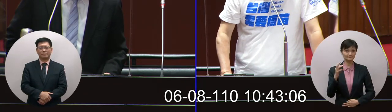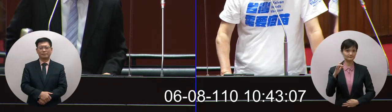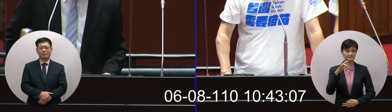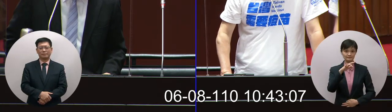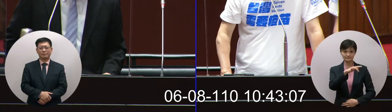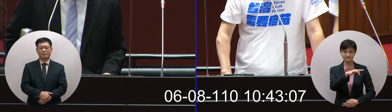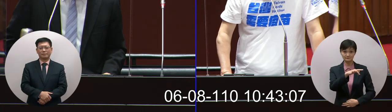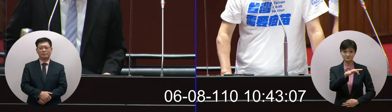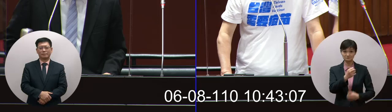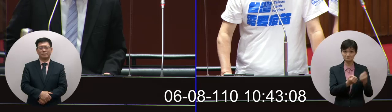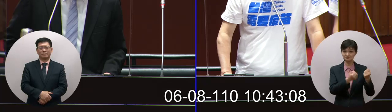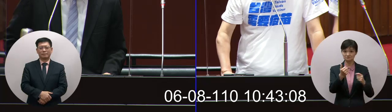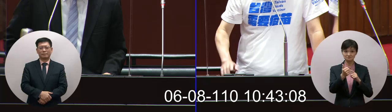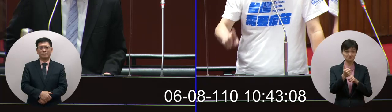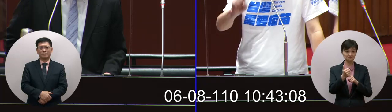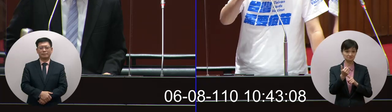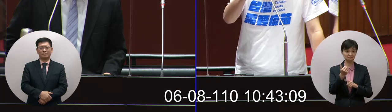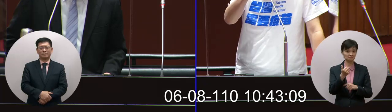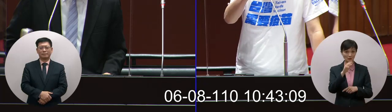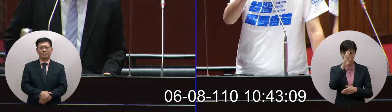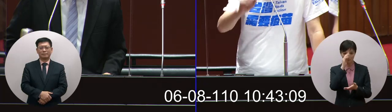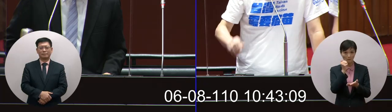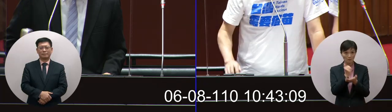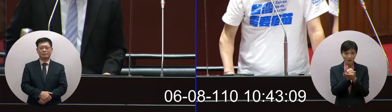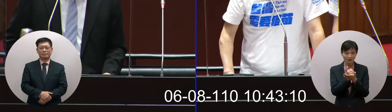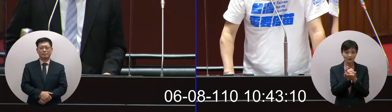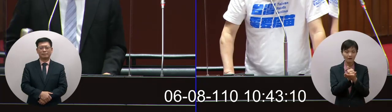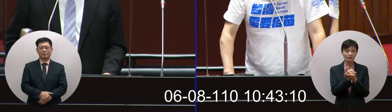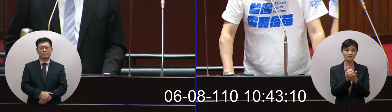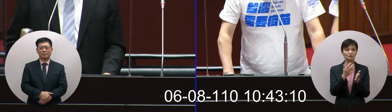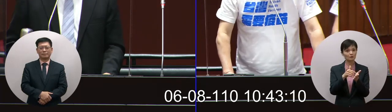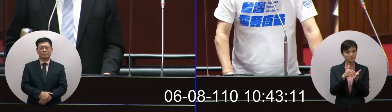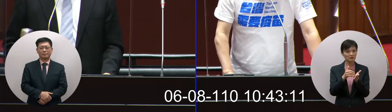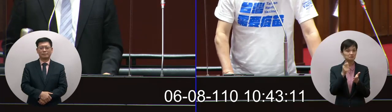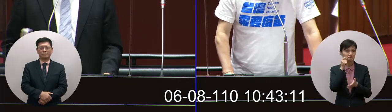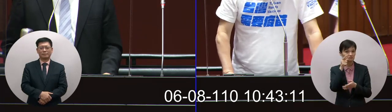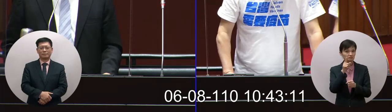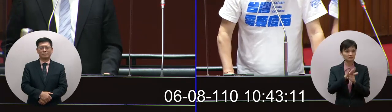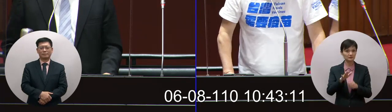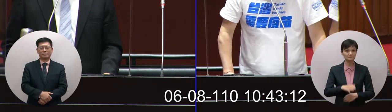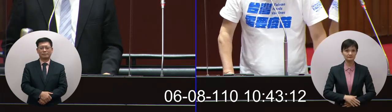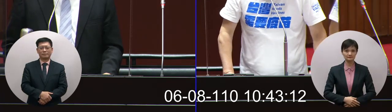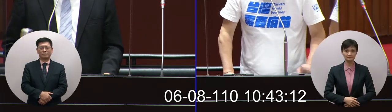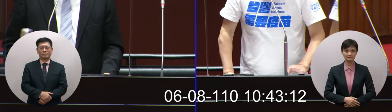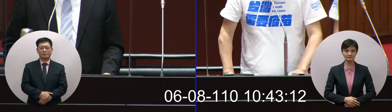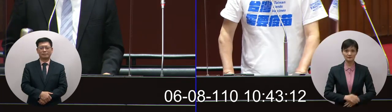华航机师确诊，刚好1个月。从